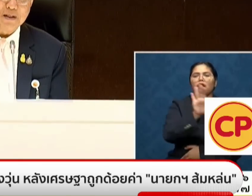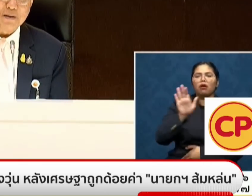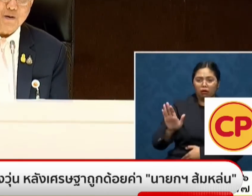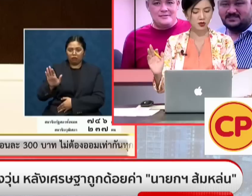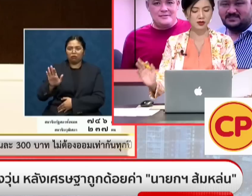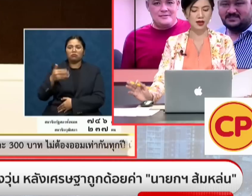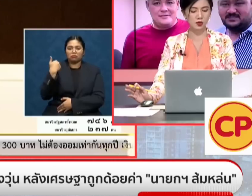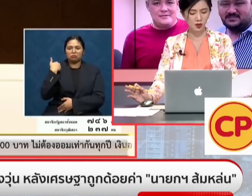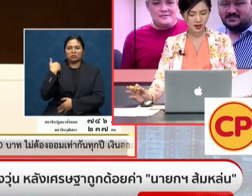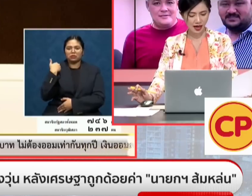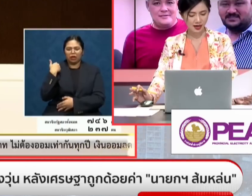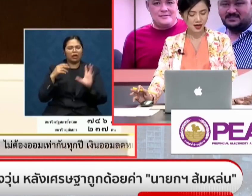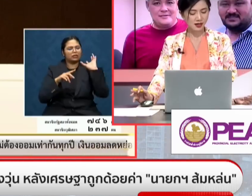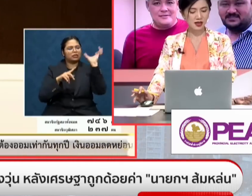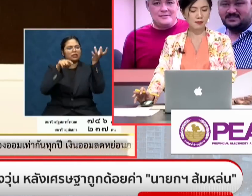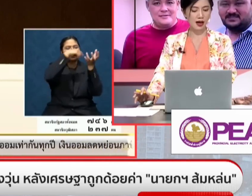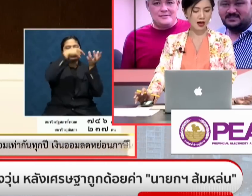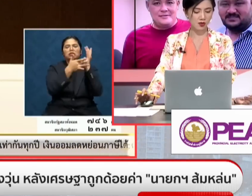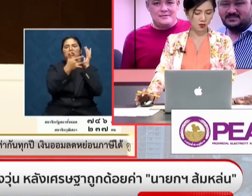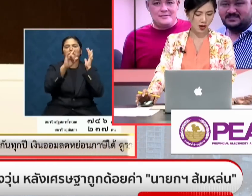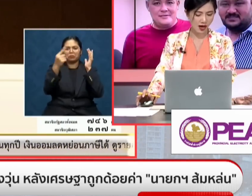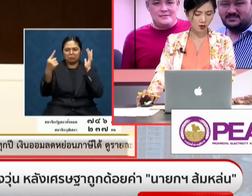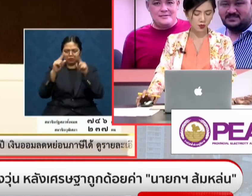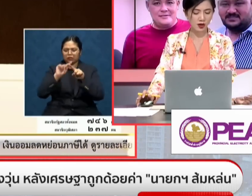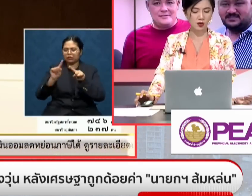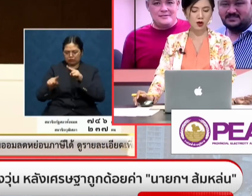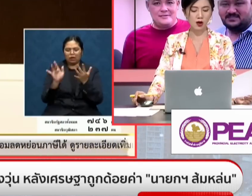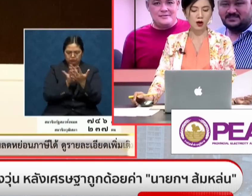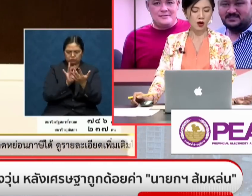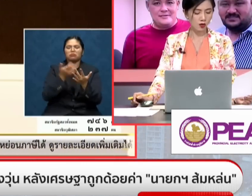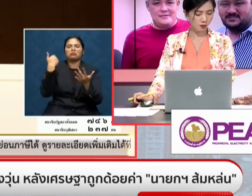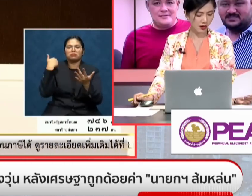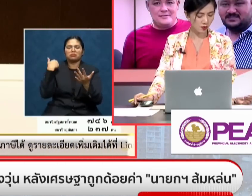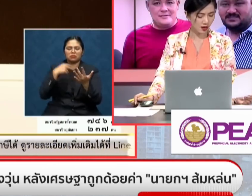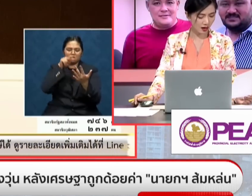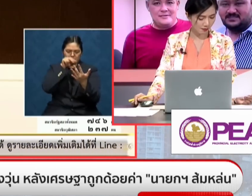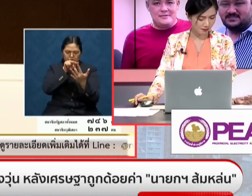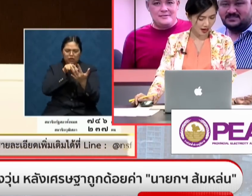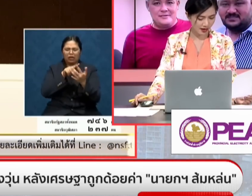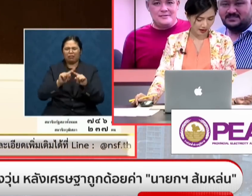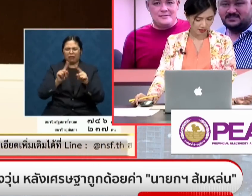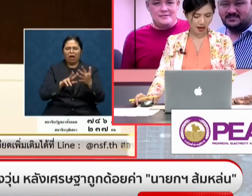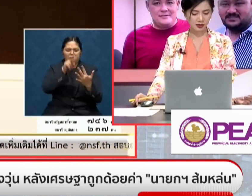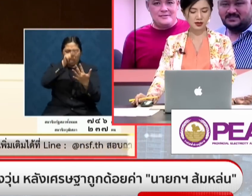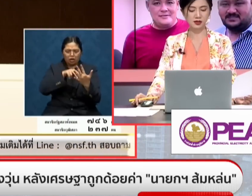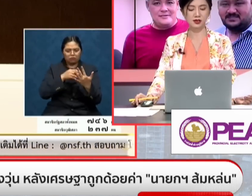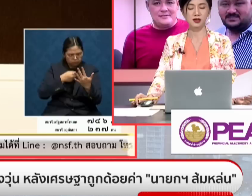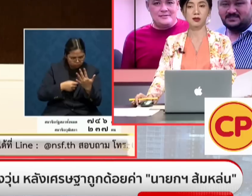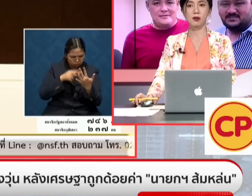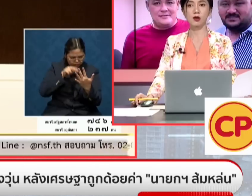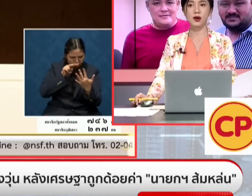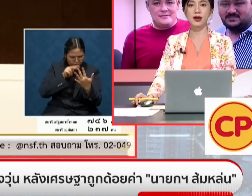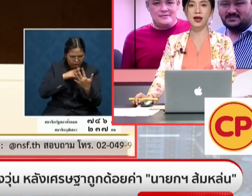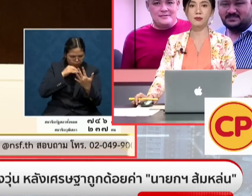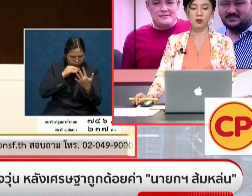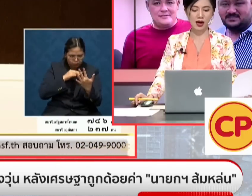ปแล้วก็มีการทักท้วงกันทีนี้ปรากฏว่าคุณวิโรจน์ก็ลุกประท้วงกลับมาอีกครั้งหนึ่ง